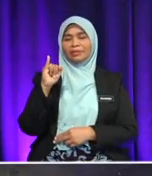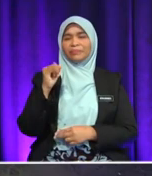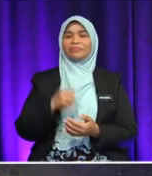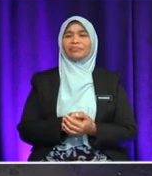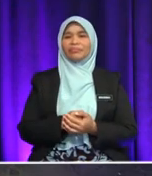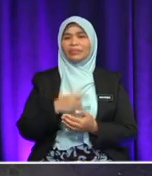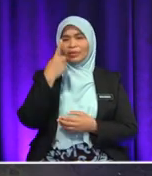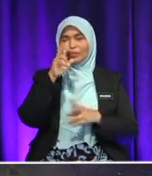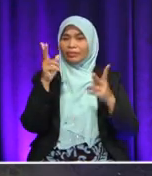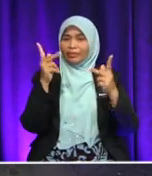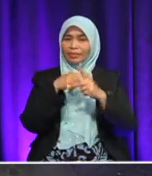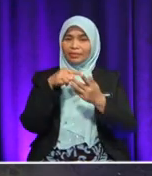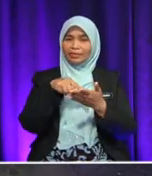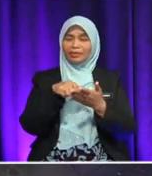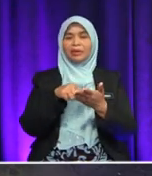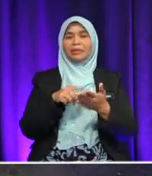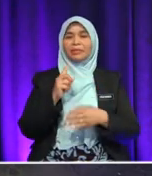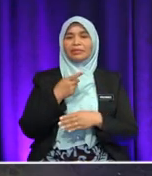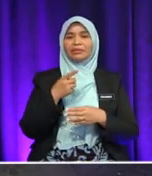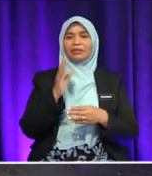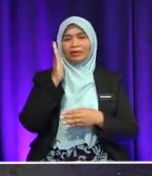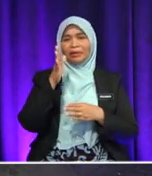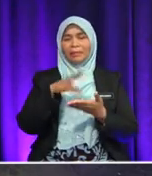ini apa yang kita belajar